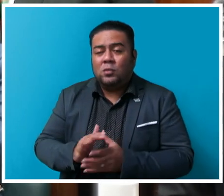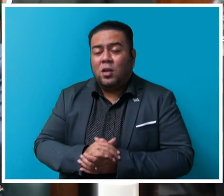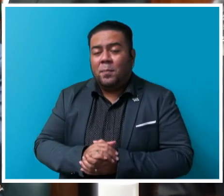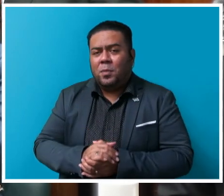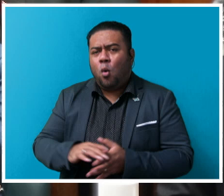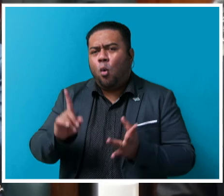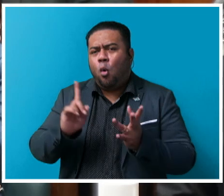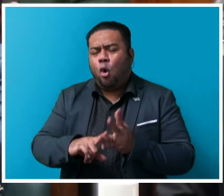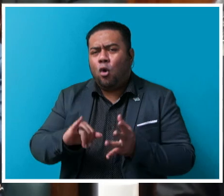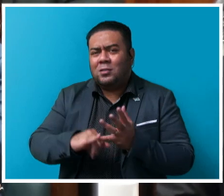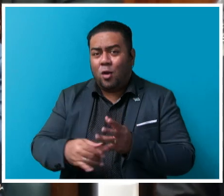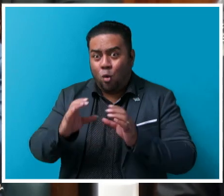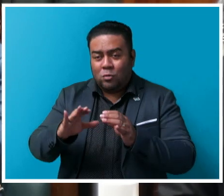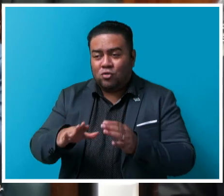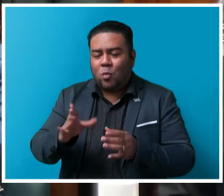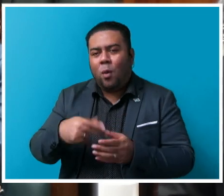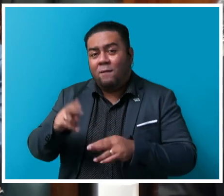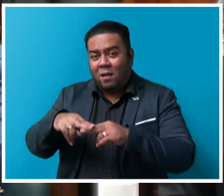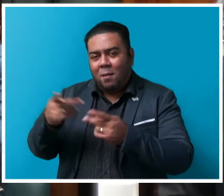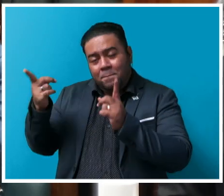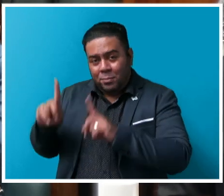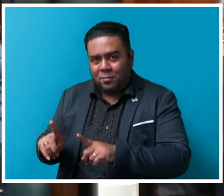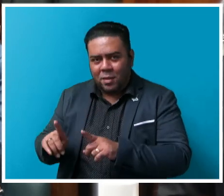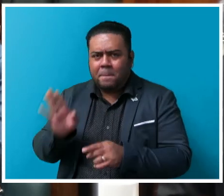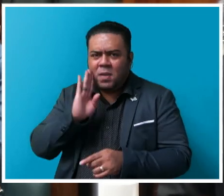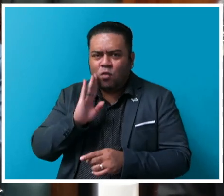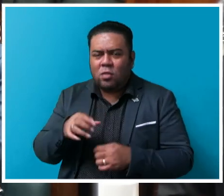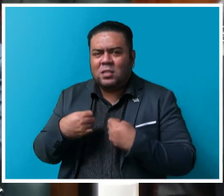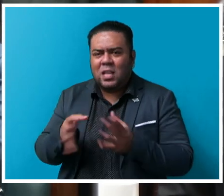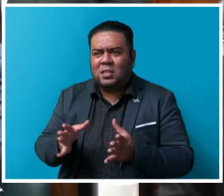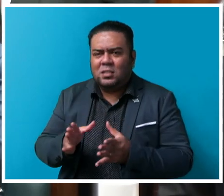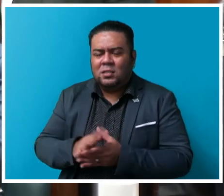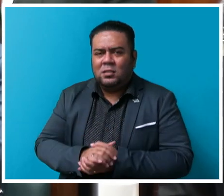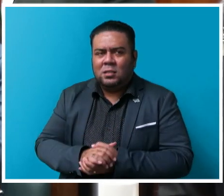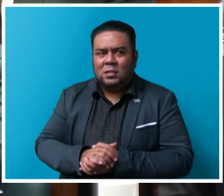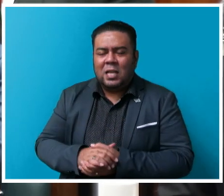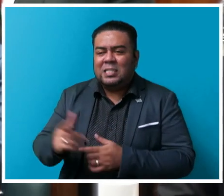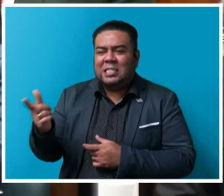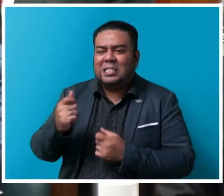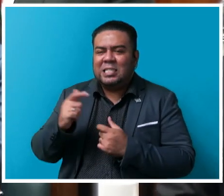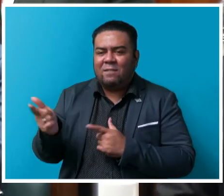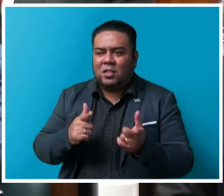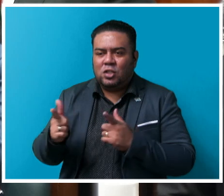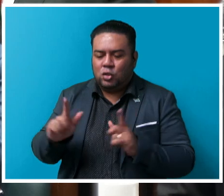Kolonisau, who passed away before the start of the last Sevens tournament.